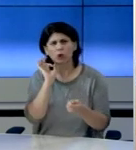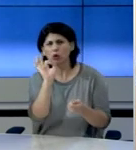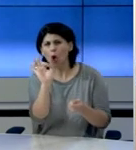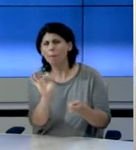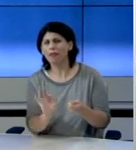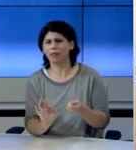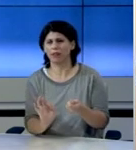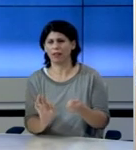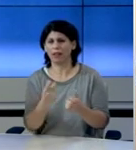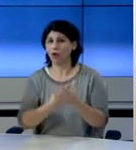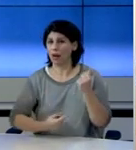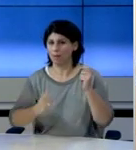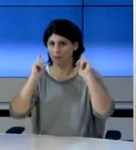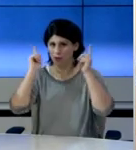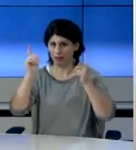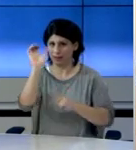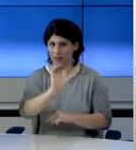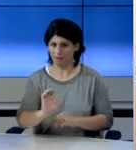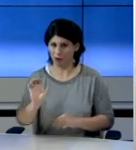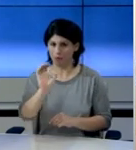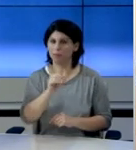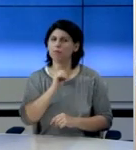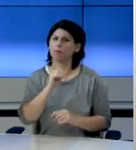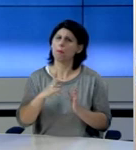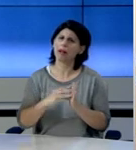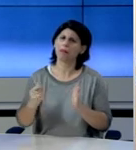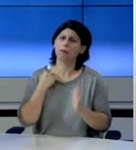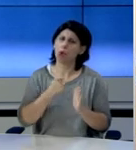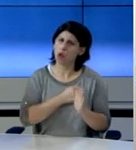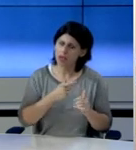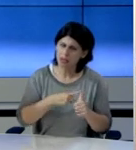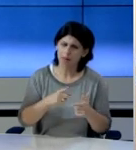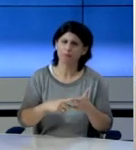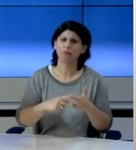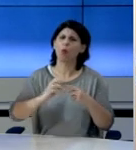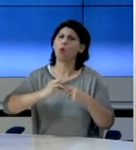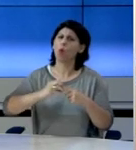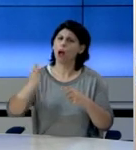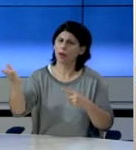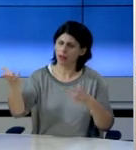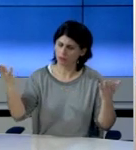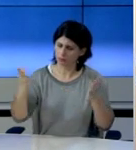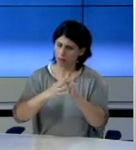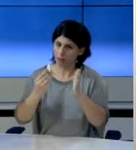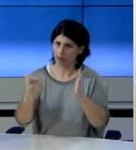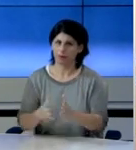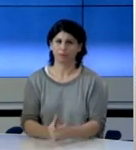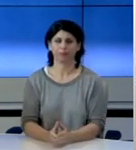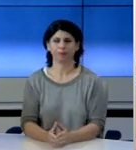στοχοποιηθεί για το έλλειμμα δημοκρατίας στην Ευρώπη, όπως η Πολωνία, όπως η Ουγγαρία του κ. Όρμπαν.